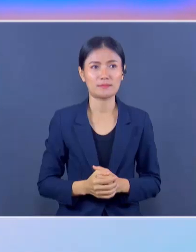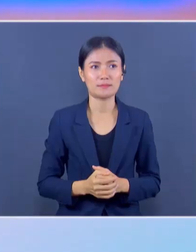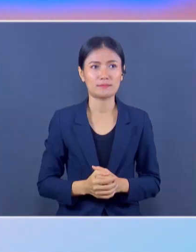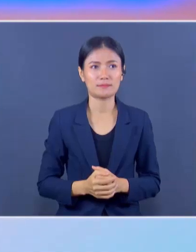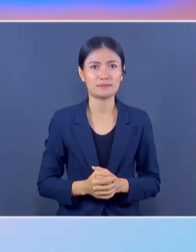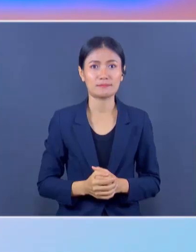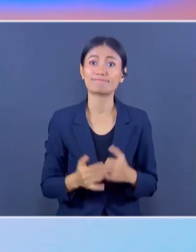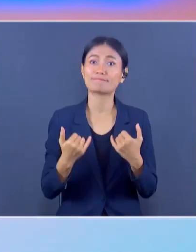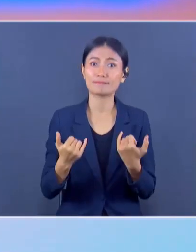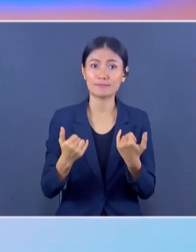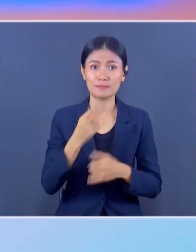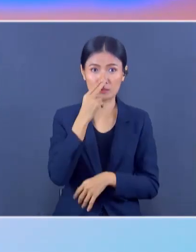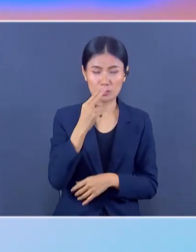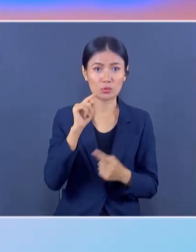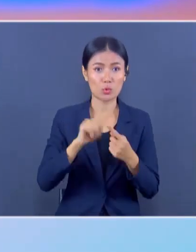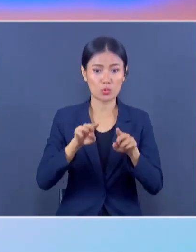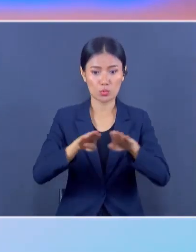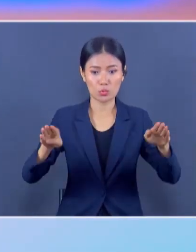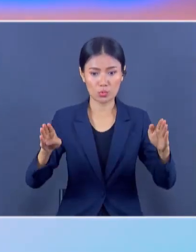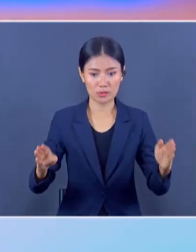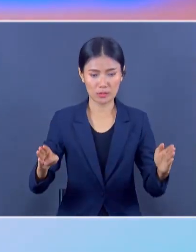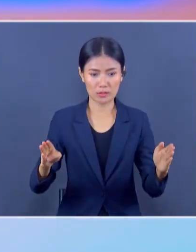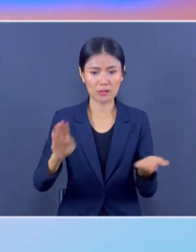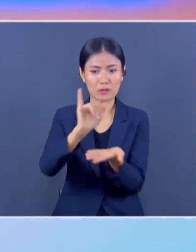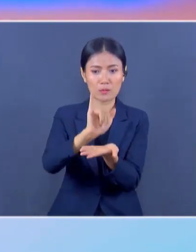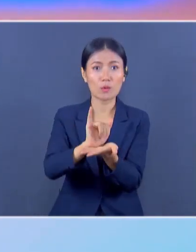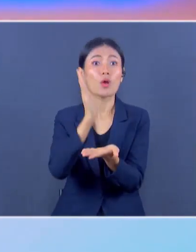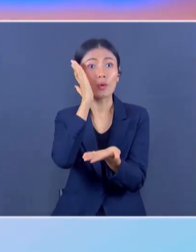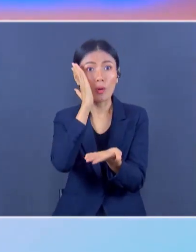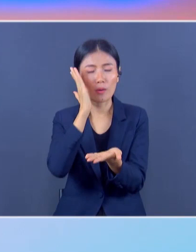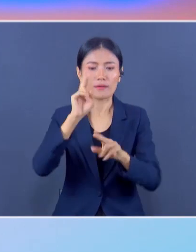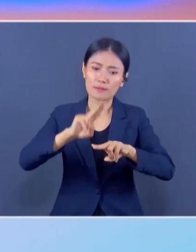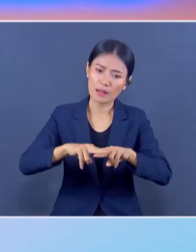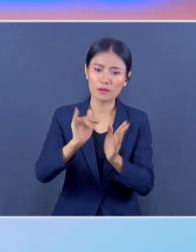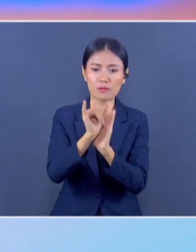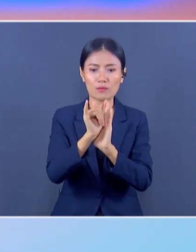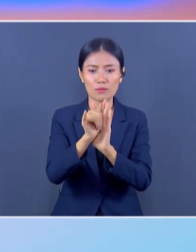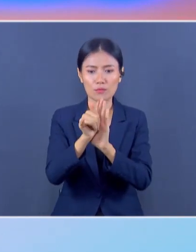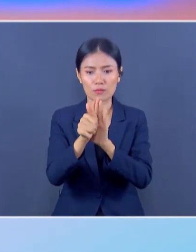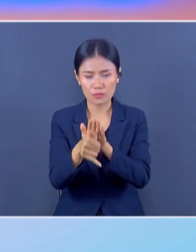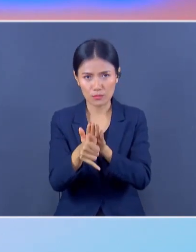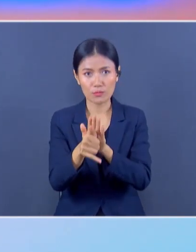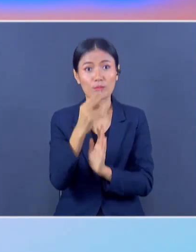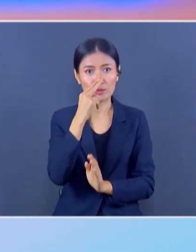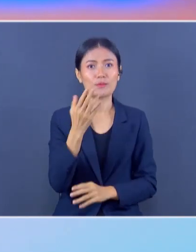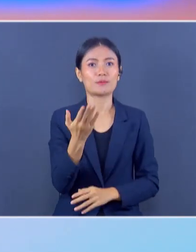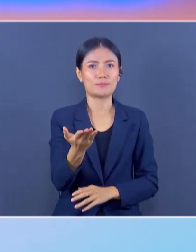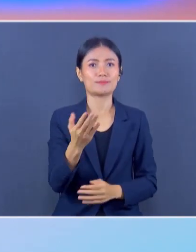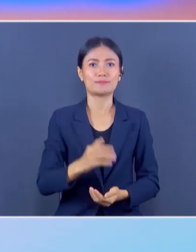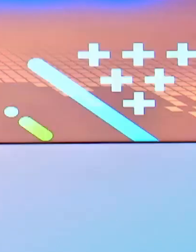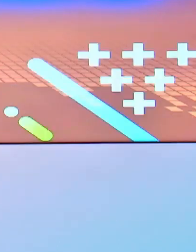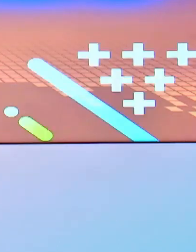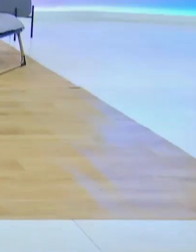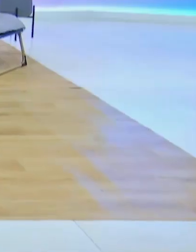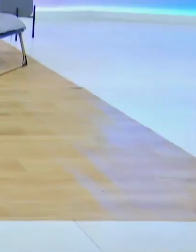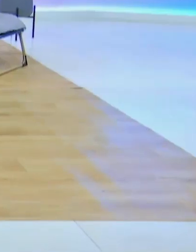คุณผู้ชมคะวันนี้จะขอพาไปดูเตียงนะคะที่ไม่ว่าจะนั่งหรือจะนอนก็สบายค่ะที่สำคัญสามารถปรับได้ถึง 4ระดับเลยนะคะจะสบายขนาดไหนพาไปชมค่ะ